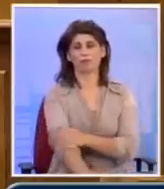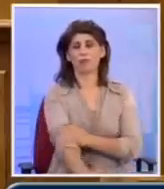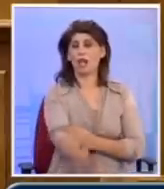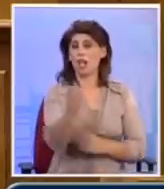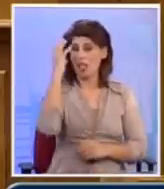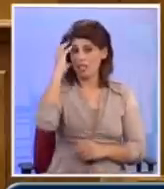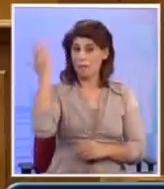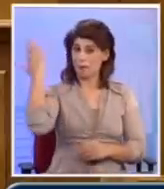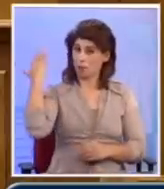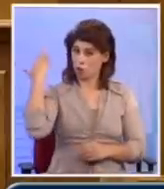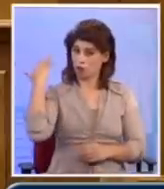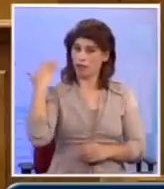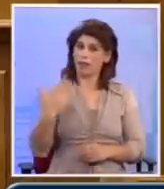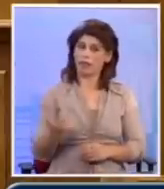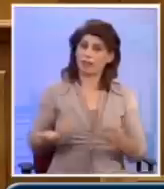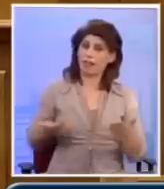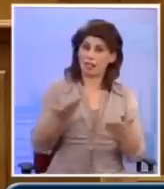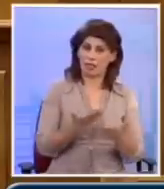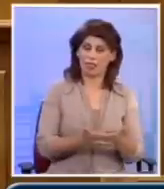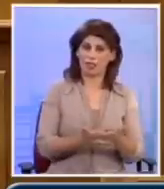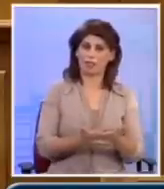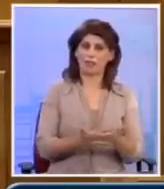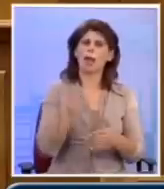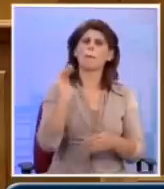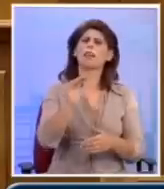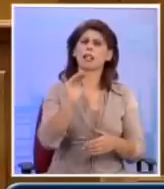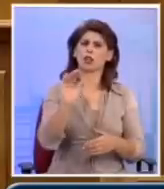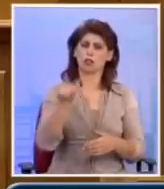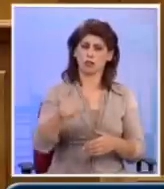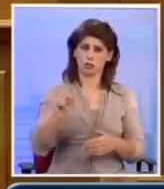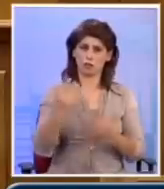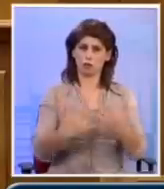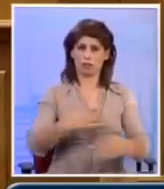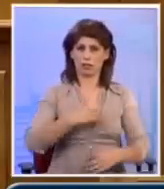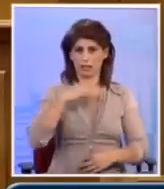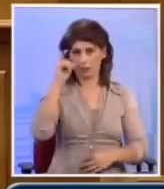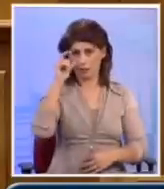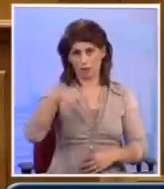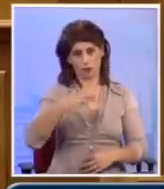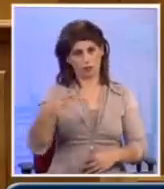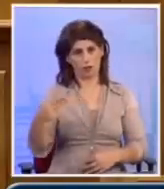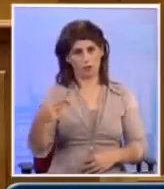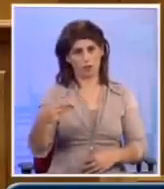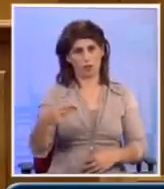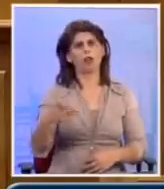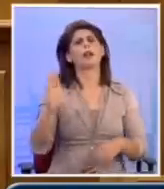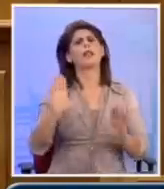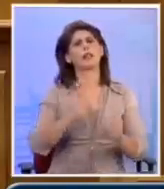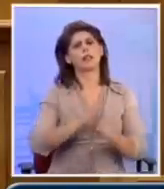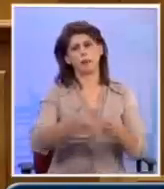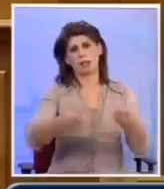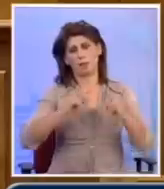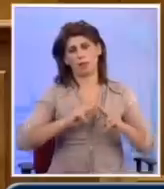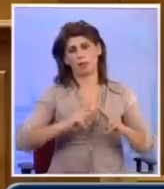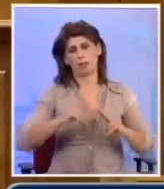Θυμάμαι λοιπόν τότε, είχατε καταθέσει επίκαιρη ερώτηση στη Βουλή για αυτό το θέμα, κύριε Σαμαρά. Και δεν πήρατε επαρκείς απαντήσεις τότε